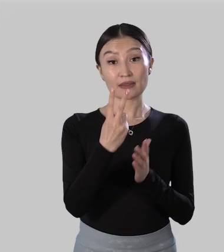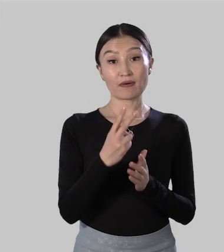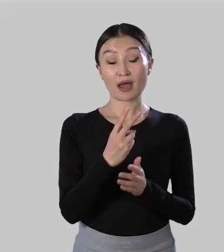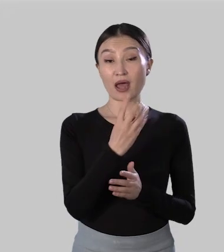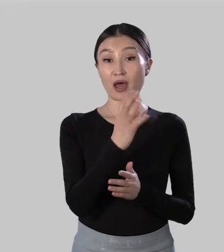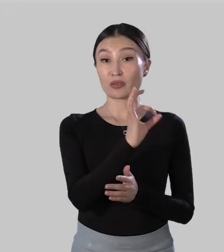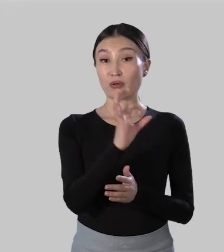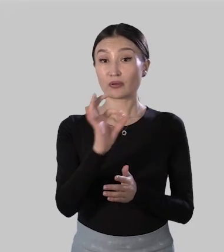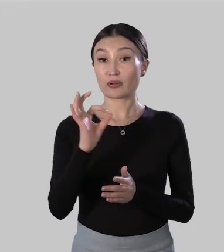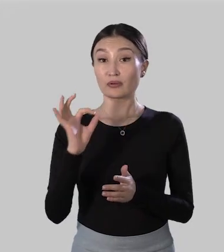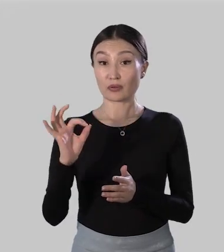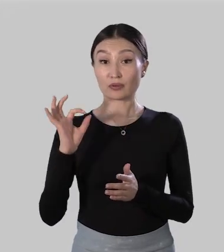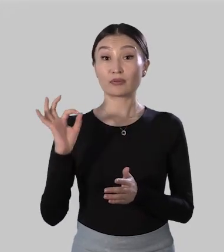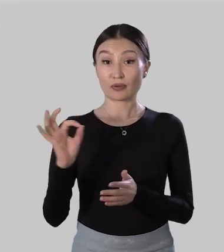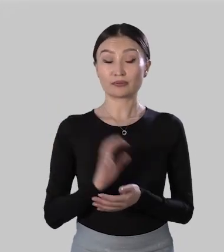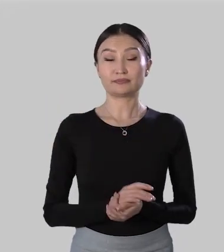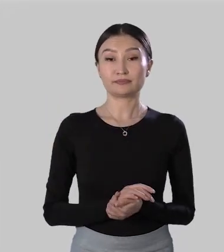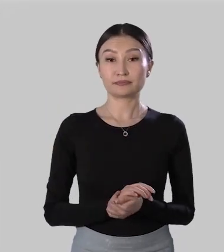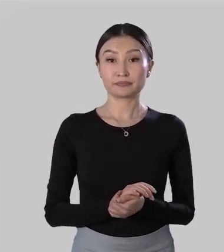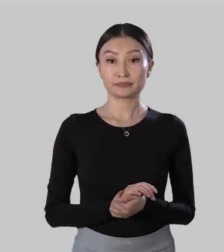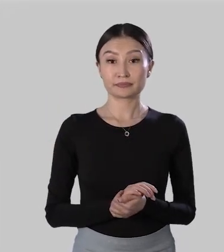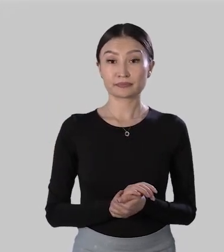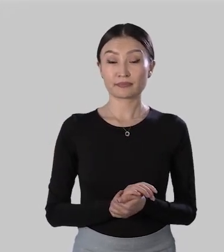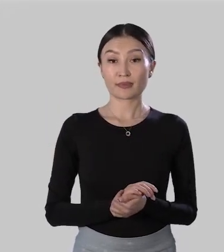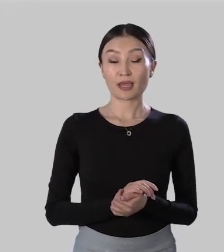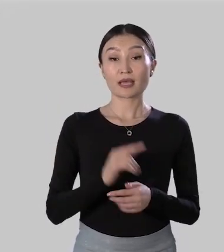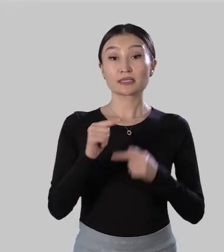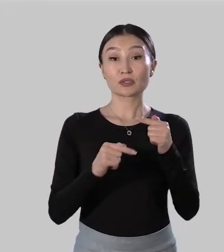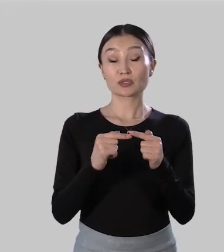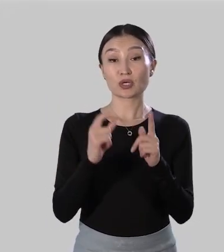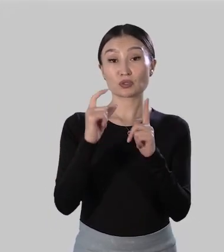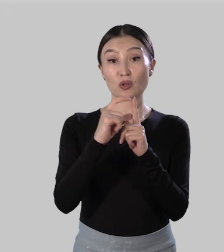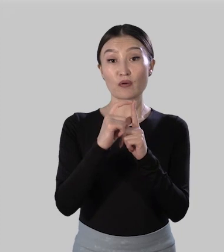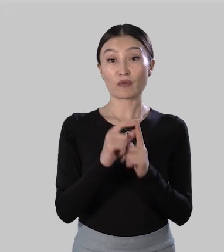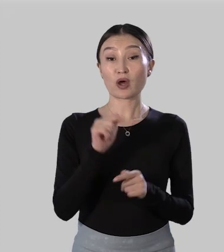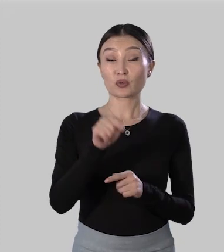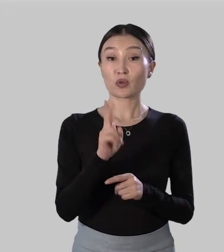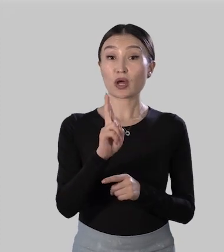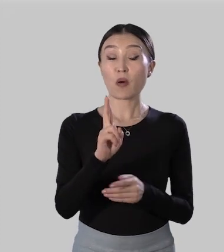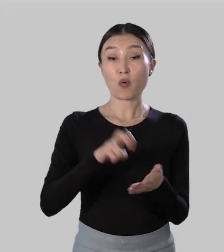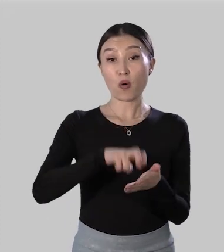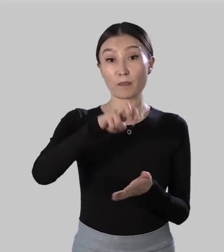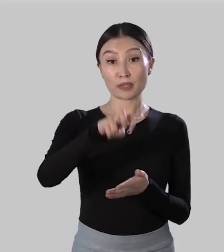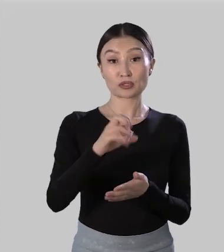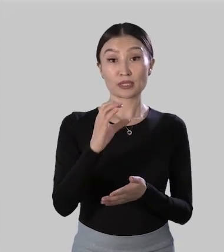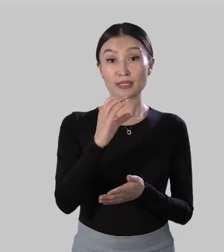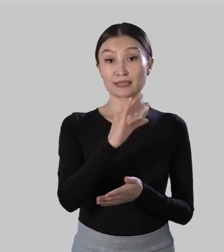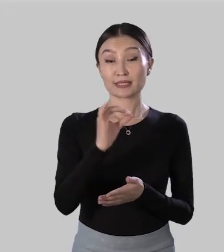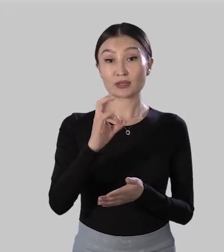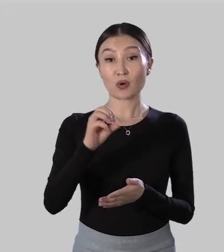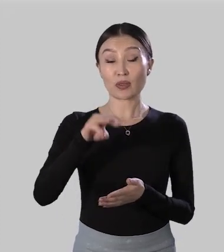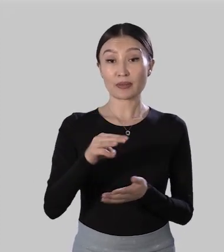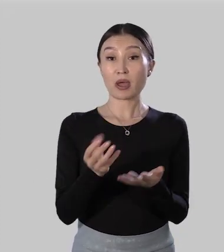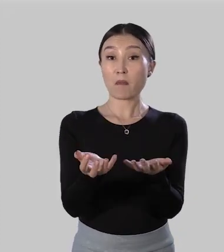7240. Следующее слово. Тот, кому пишут. Синоним к